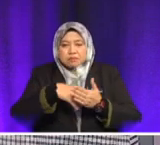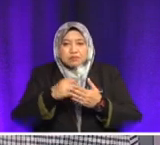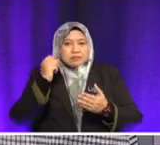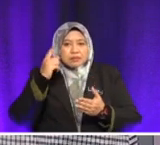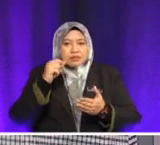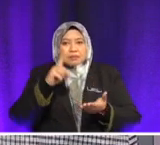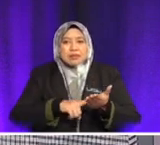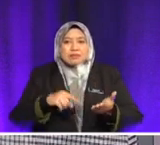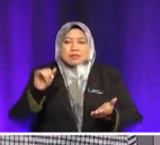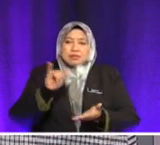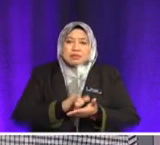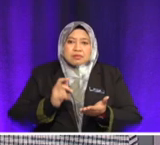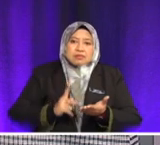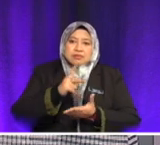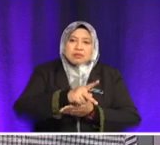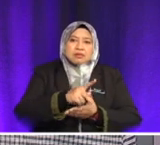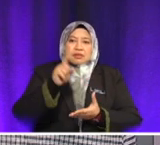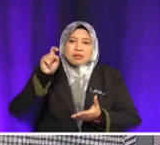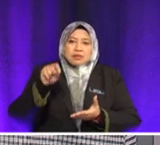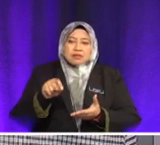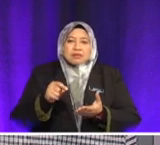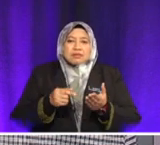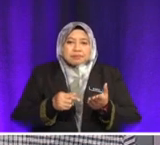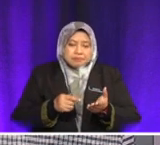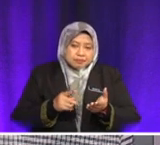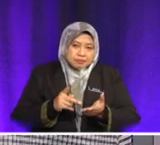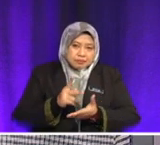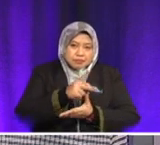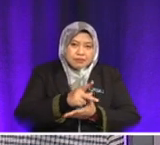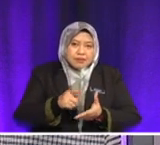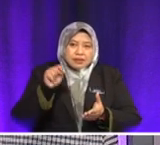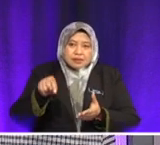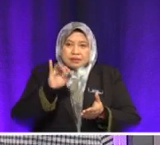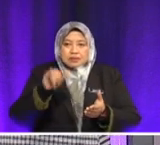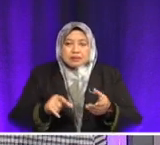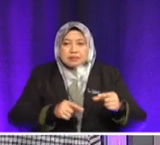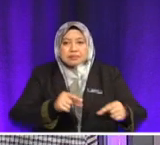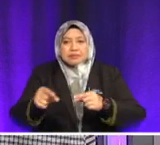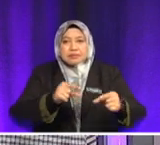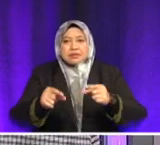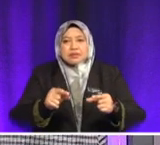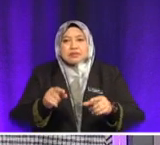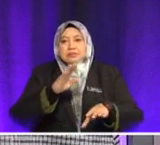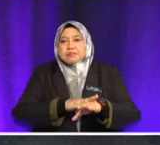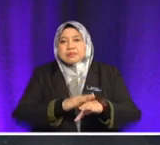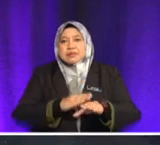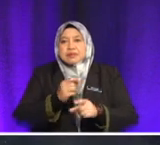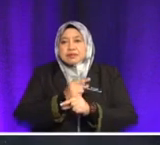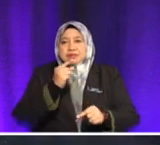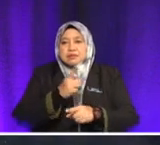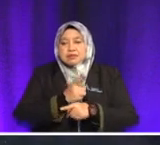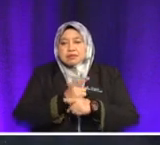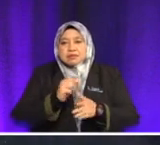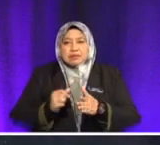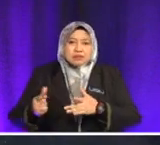lokes adalah suatu titik yang sudah bergerak dalam bentuk belasan ataupun garis lurus ataupun lengkungan Baiklah terima kasih